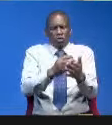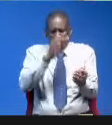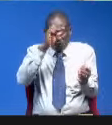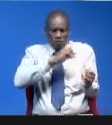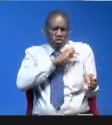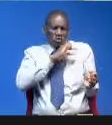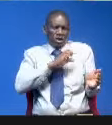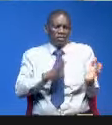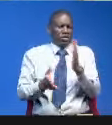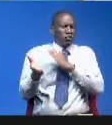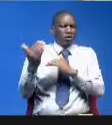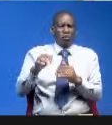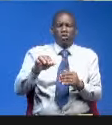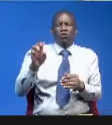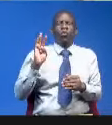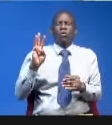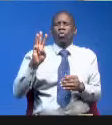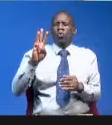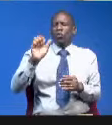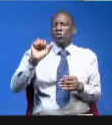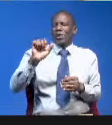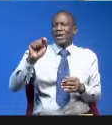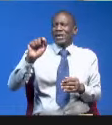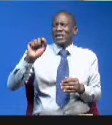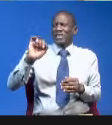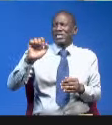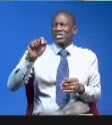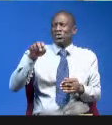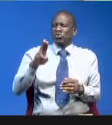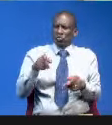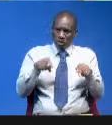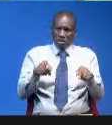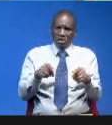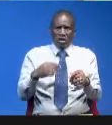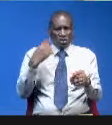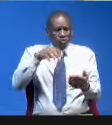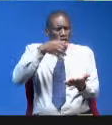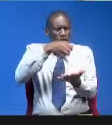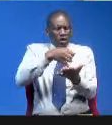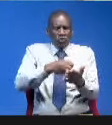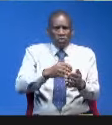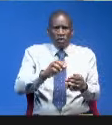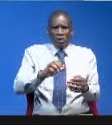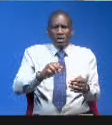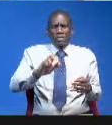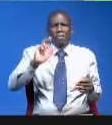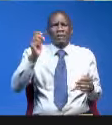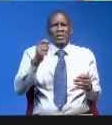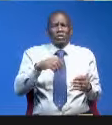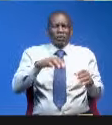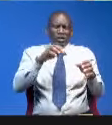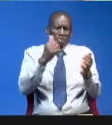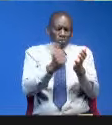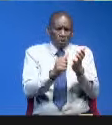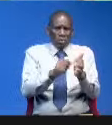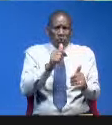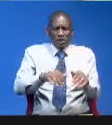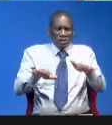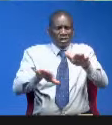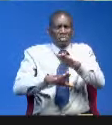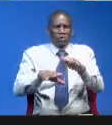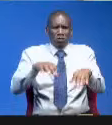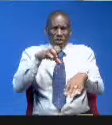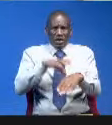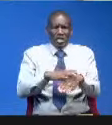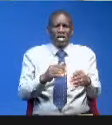zamani Waititu hivi leo kwa kile kinachodaiwa kuwa ni kumhusisha rais na majanga yatakayomkumba naibu wake dhidi ya joto la